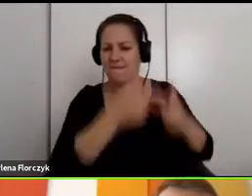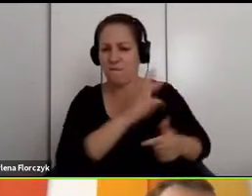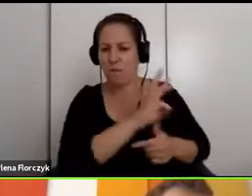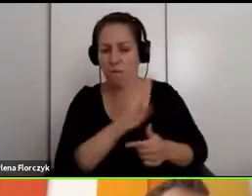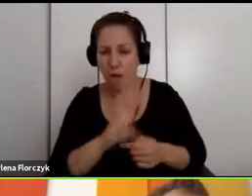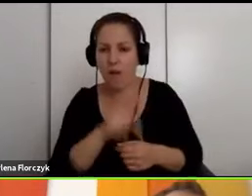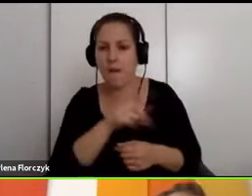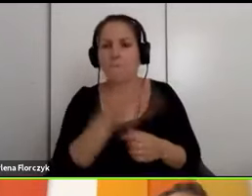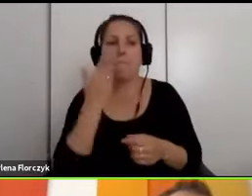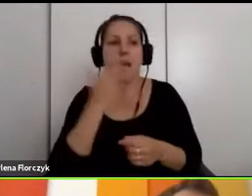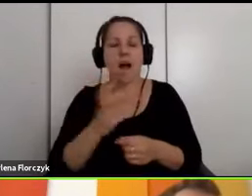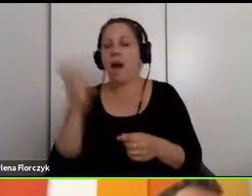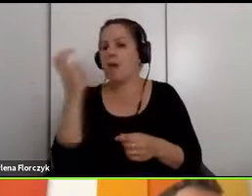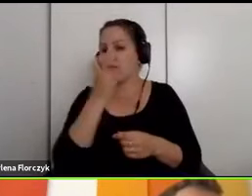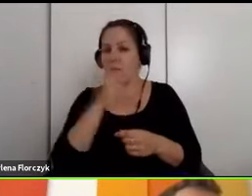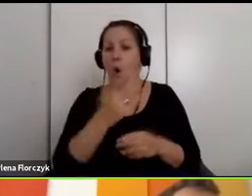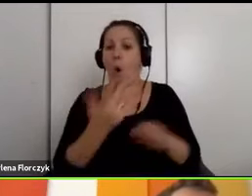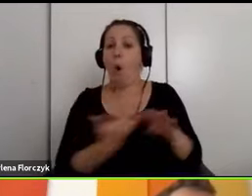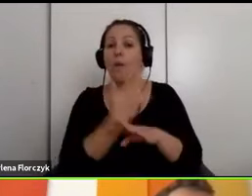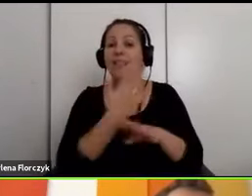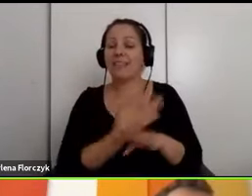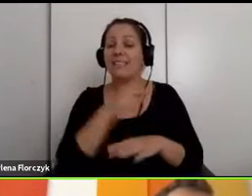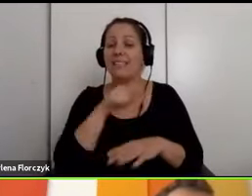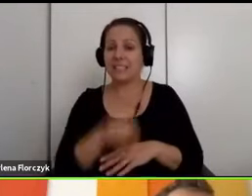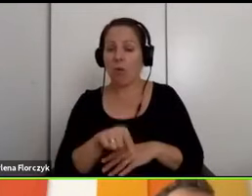I to jest bardzo ciekawe, bo